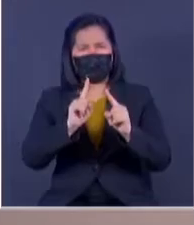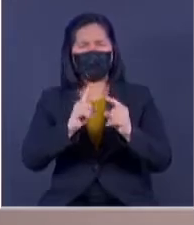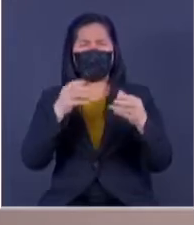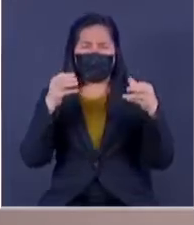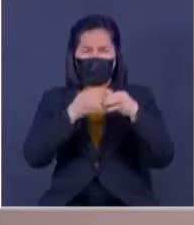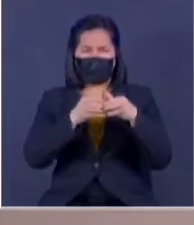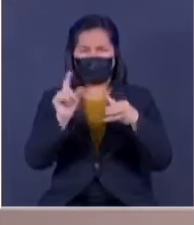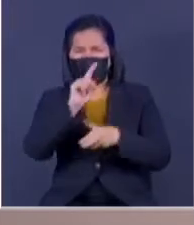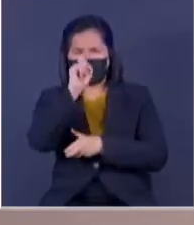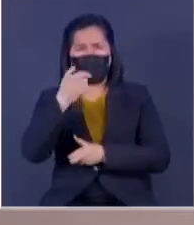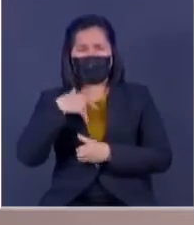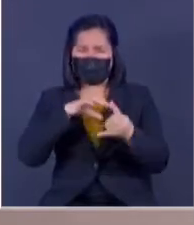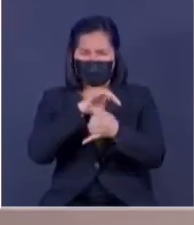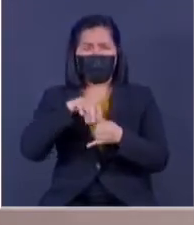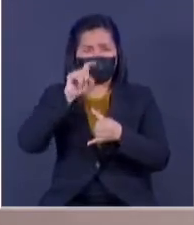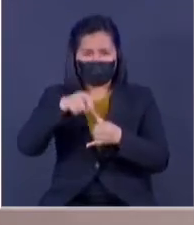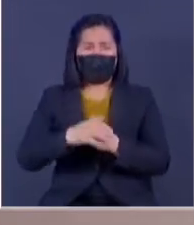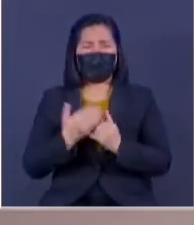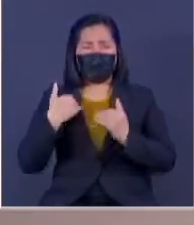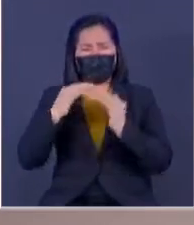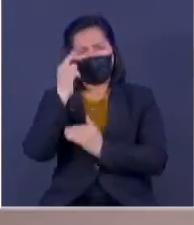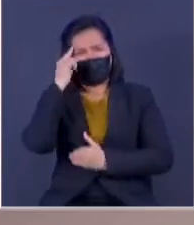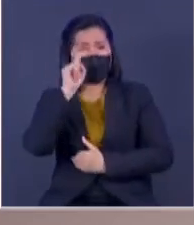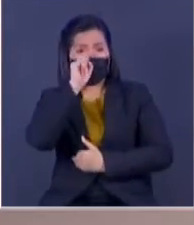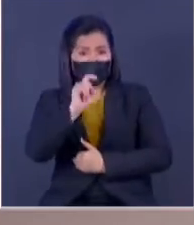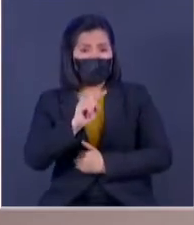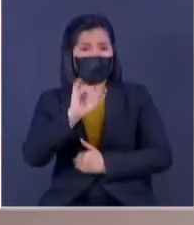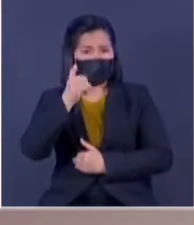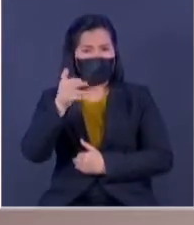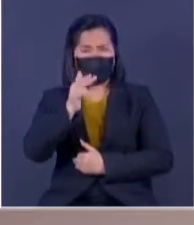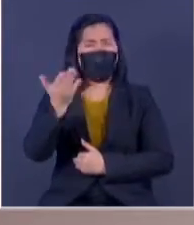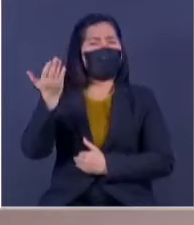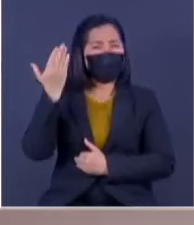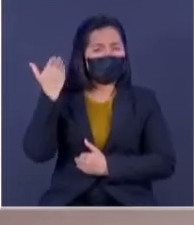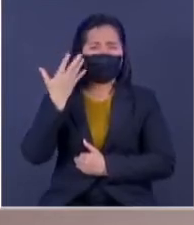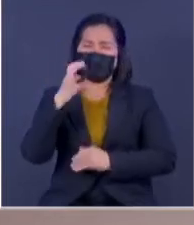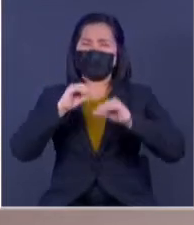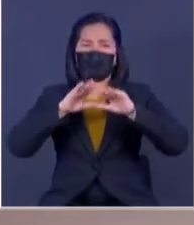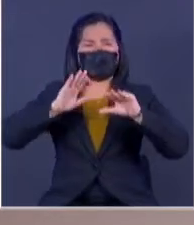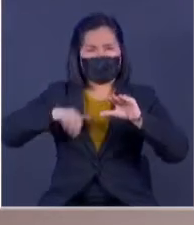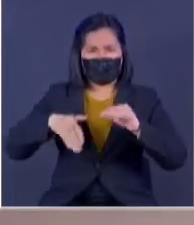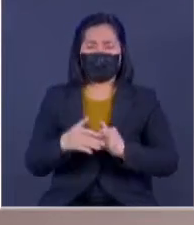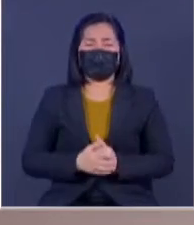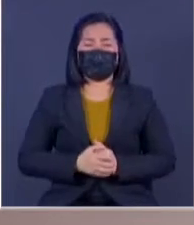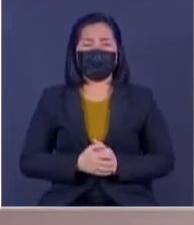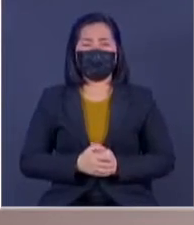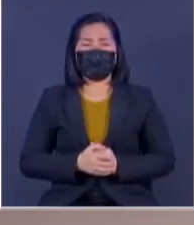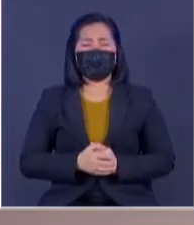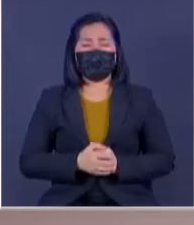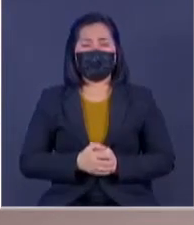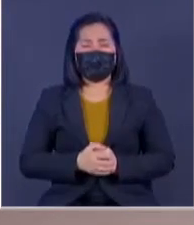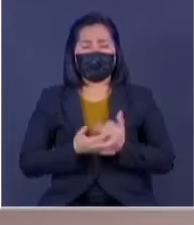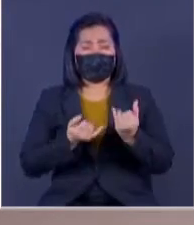ามขณะเดียวกันก็มีชาวเน็ตบางรายนะคะตั้งข้อสงสัยบอกว่านี่อาจจะเป็นคลิปเก่าที่นางเอกสาวเขาเอามาลงก็ได้ล่าสุดนะค